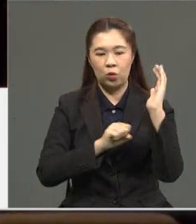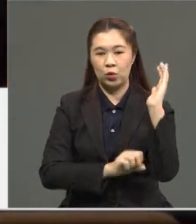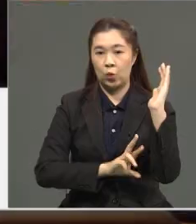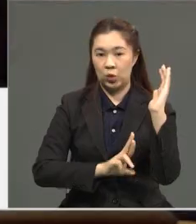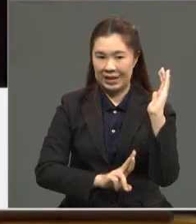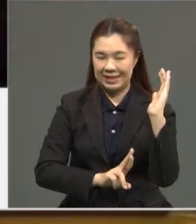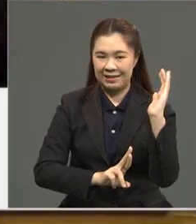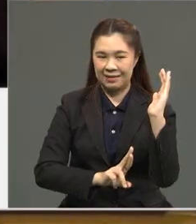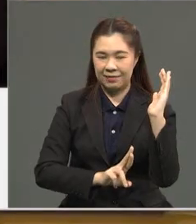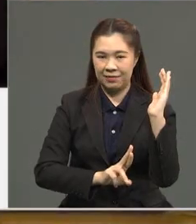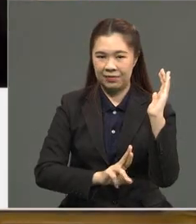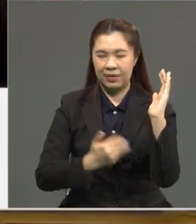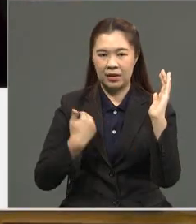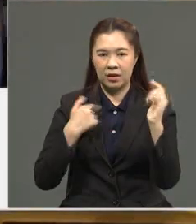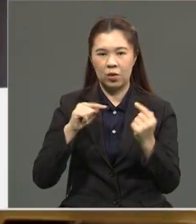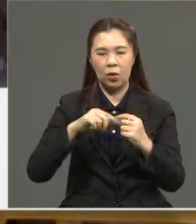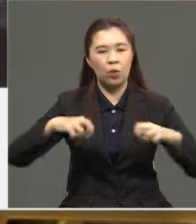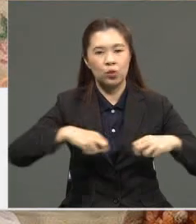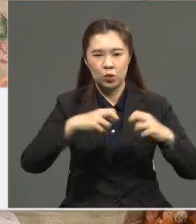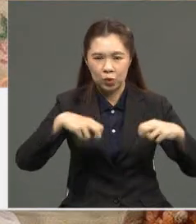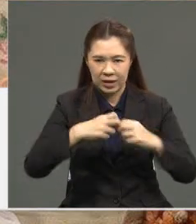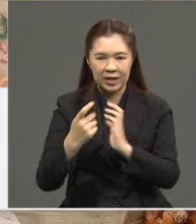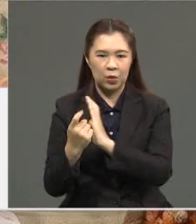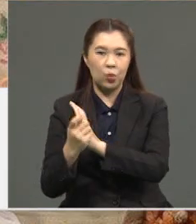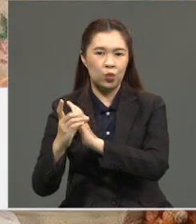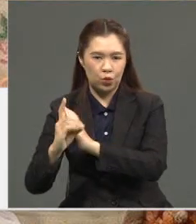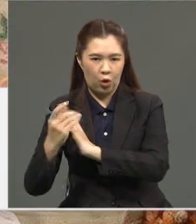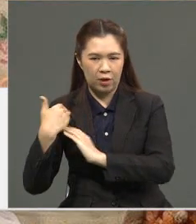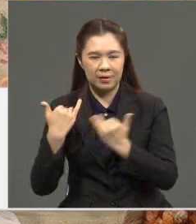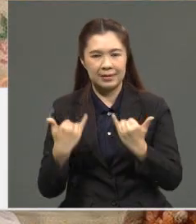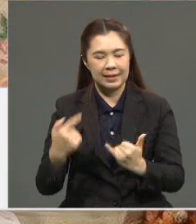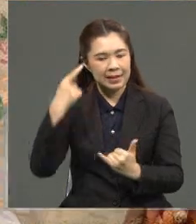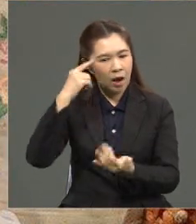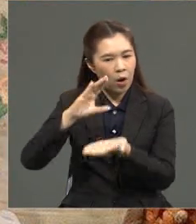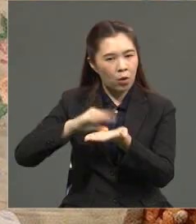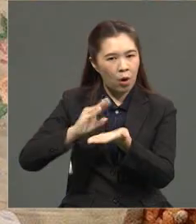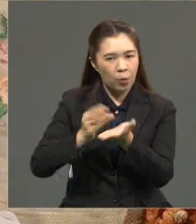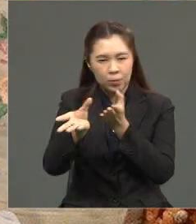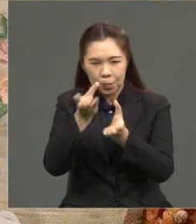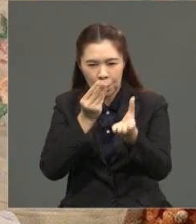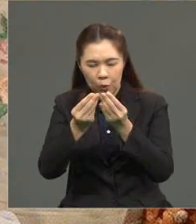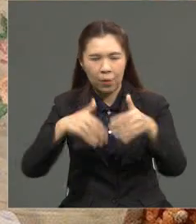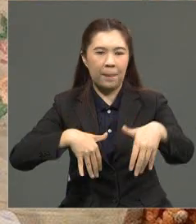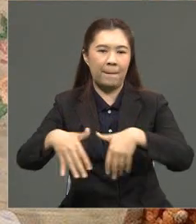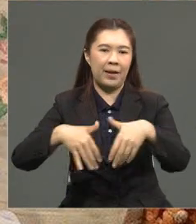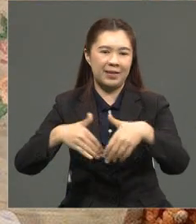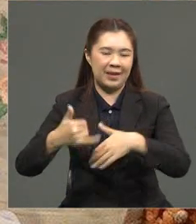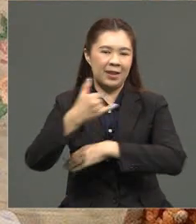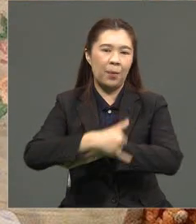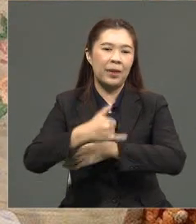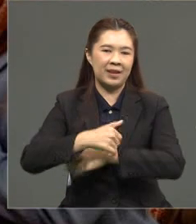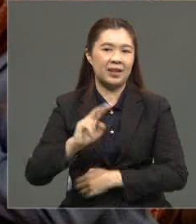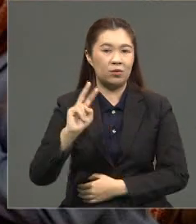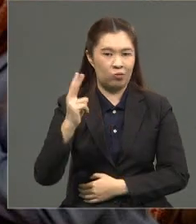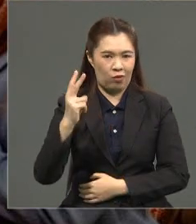กับสถานีวิทยุกระจายเสียงจังหวัดอุดรมีชัยเพื่อเป็นการสร้างการเข้าถึงข้อมูลข่าวสารของประชาชนทั้ง 2ประเทศใน